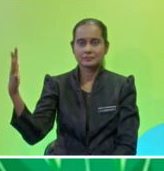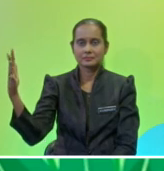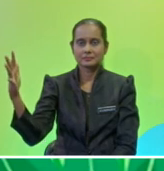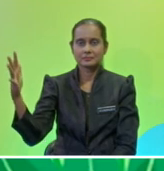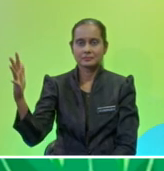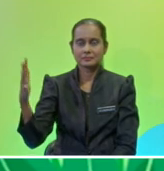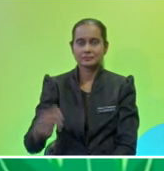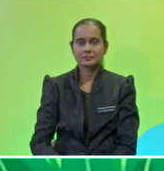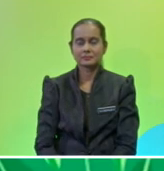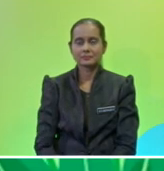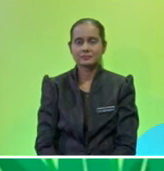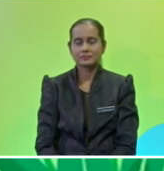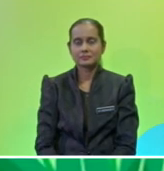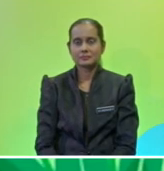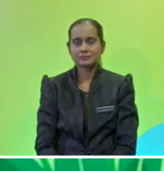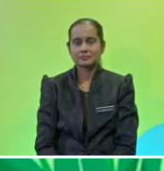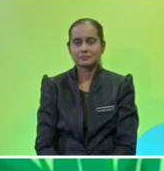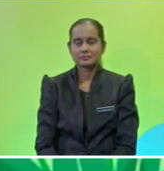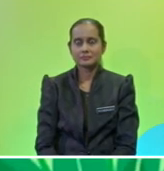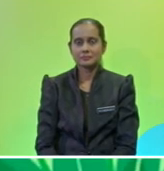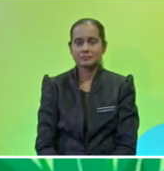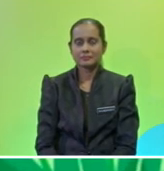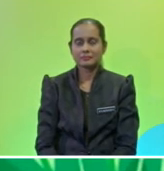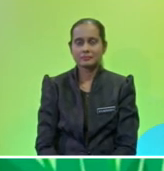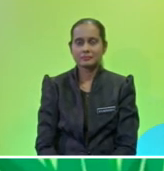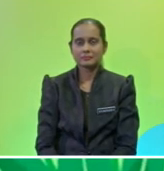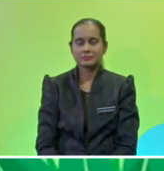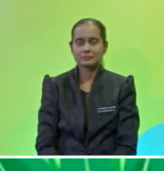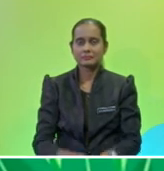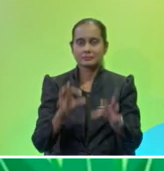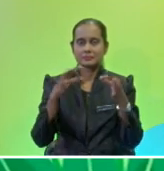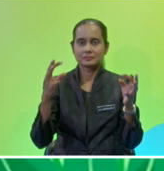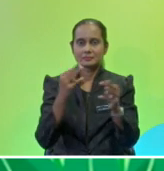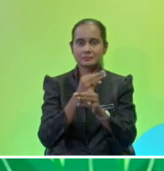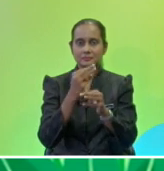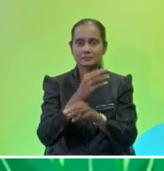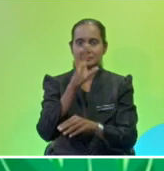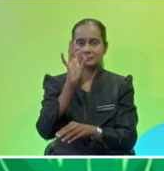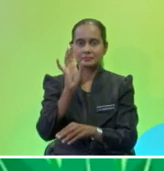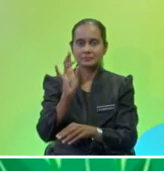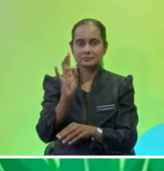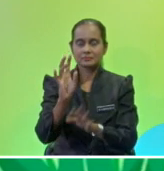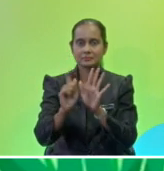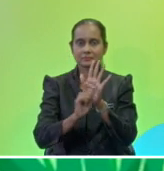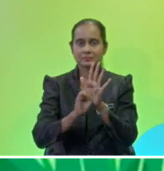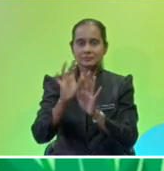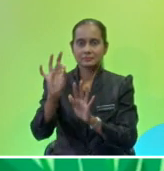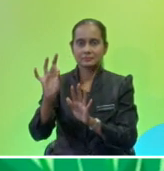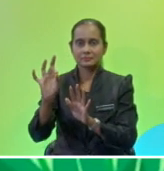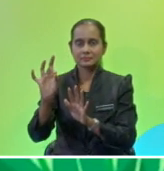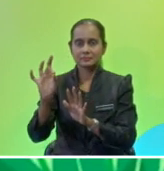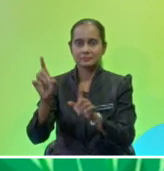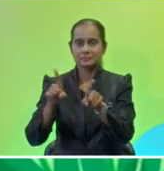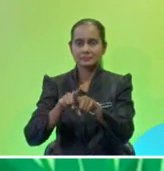jadi ayo matematikanya kita baca sebagai tujuh tambah 8 sama dengan